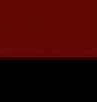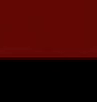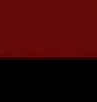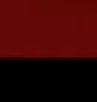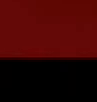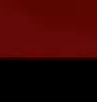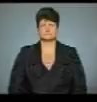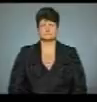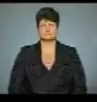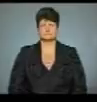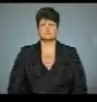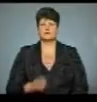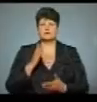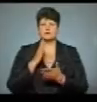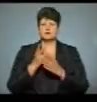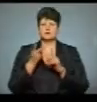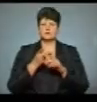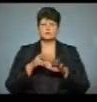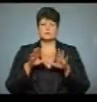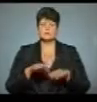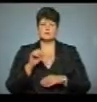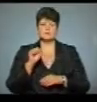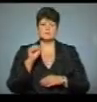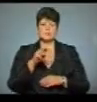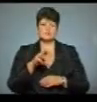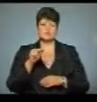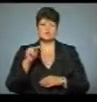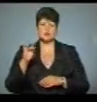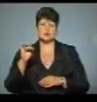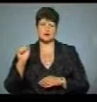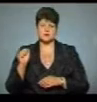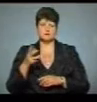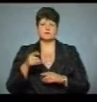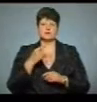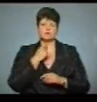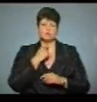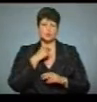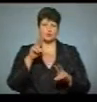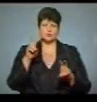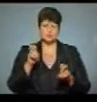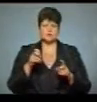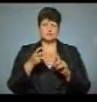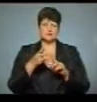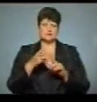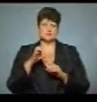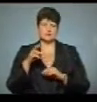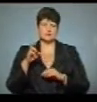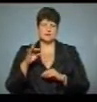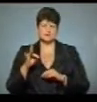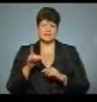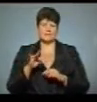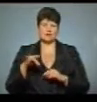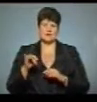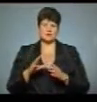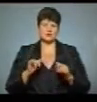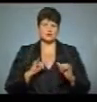Андрій Богданець. На другому місці – Максим Черкашин від політичної партії «Голос». На третьому – Степан Барна від «Європейської